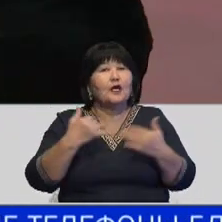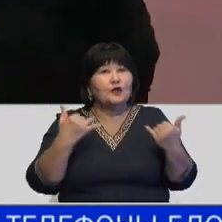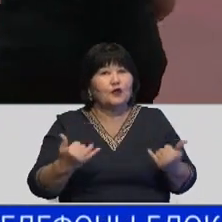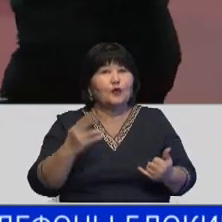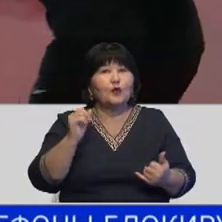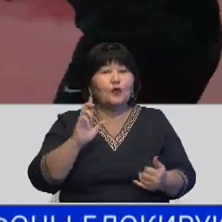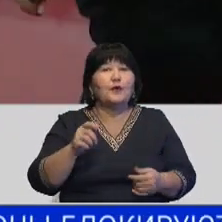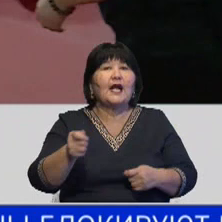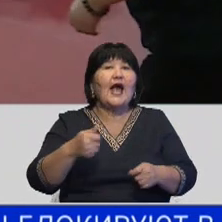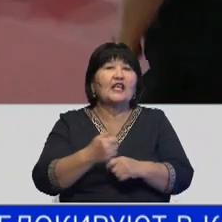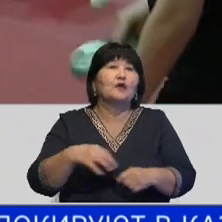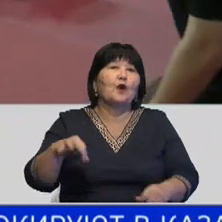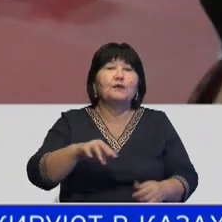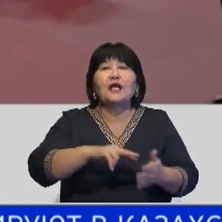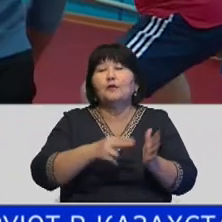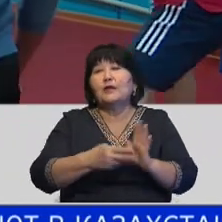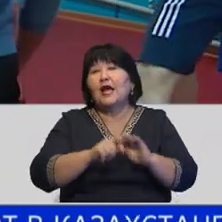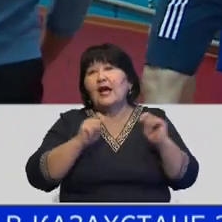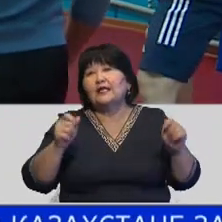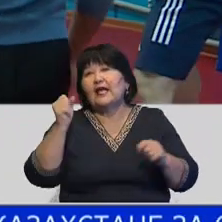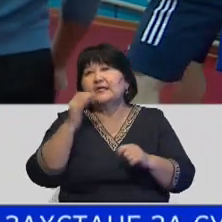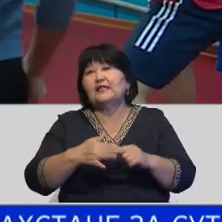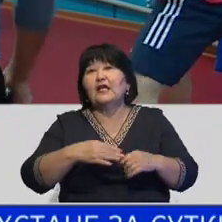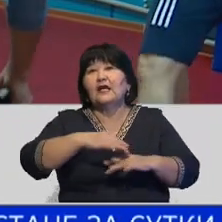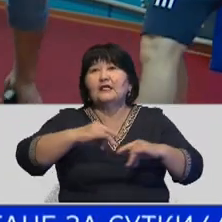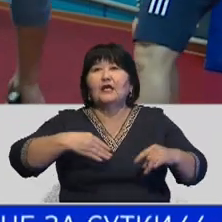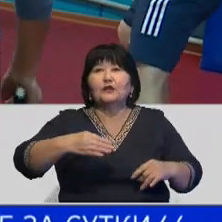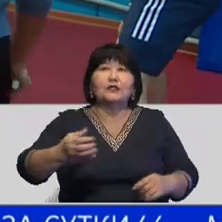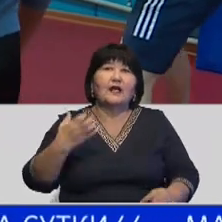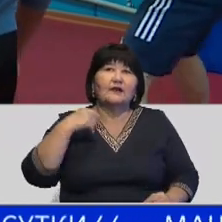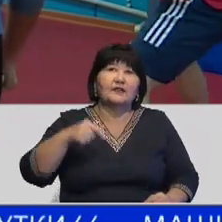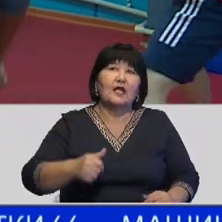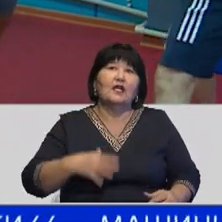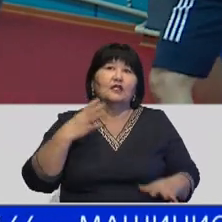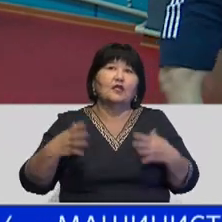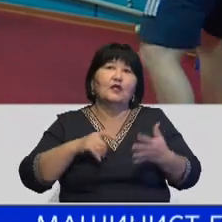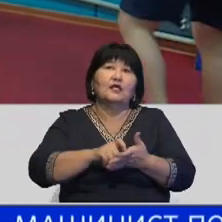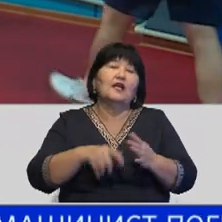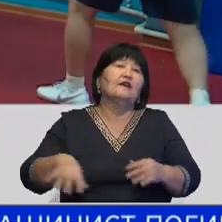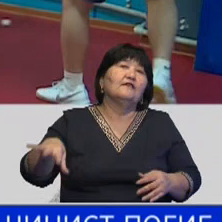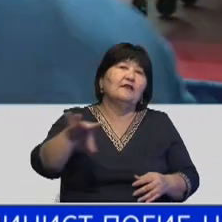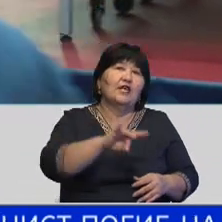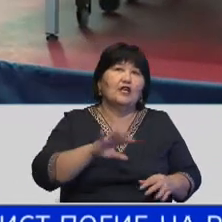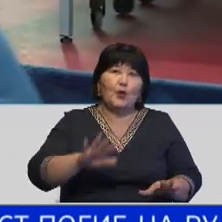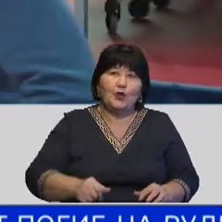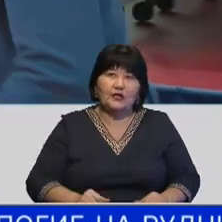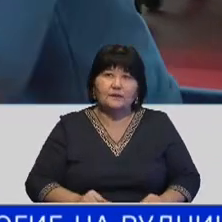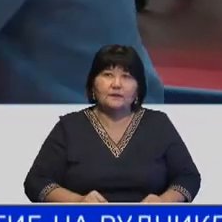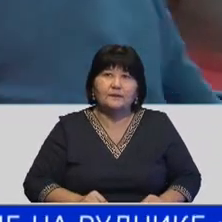Сегодня Кубок акима области. В планах открытие центра настольного тенниса в Кызылорде. Тренировочных залов во всех районах.